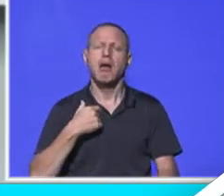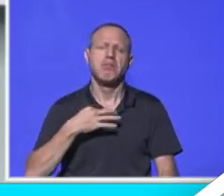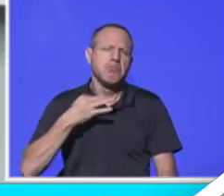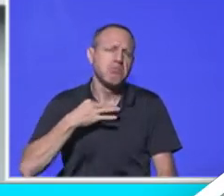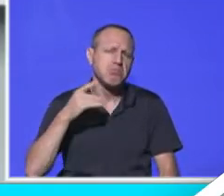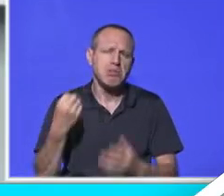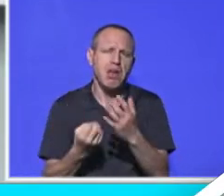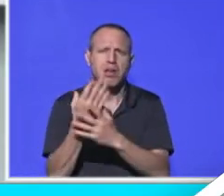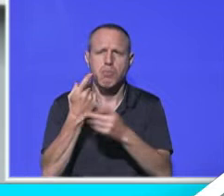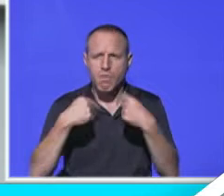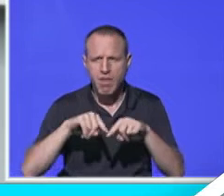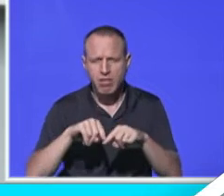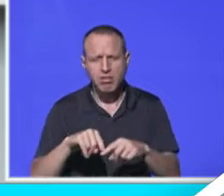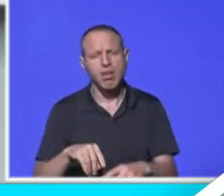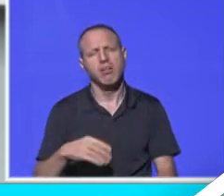ועדה, מצידי